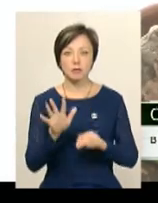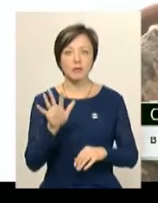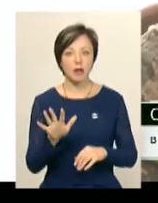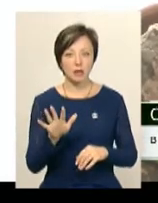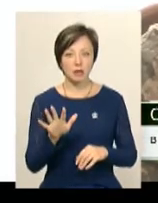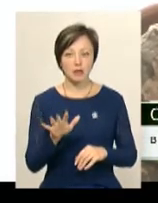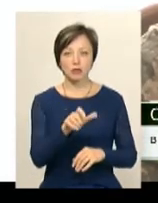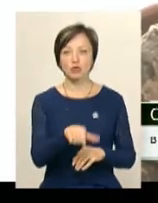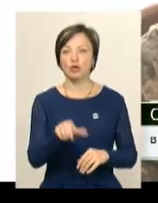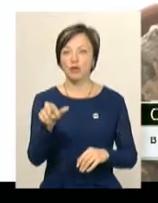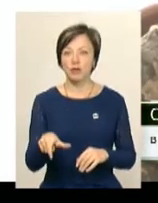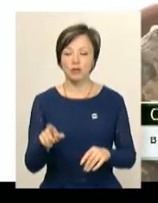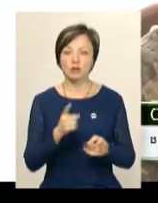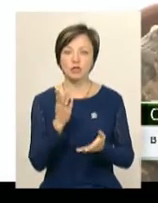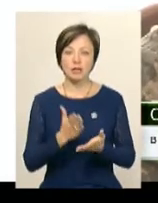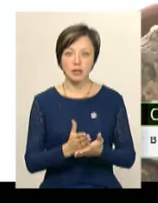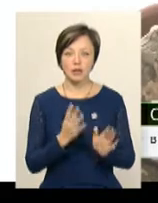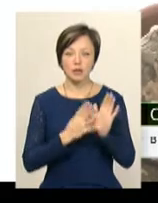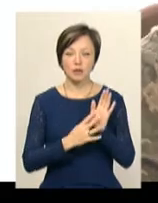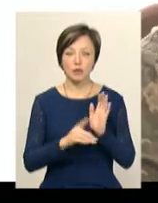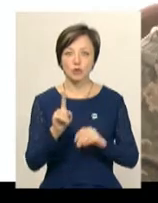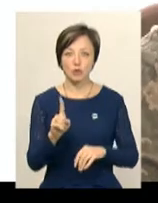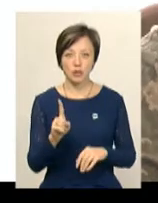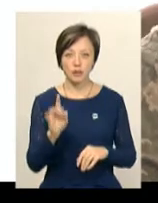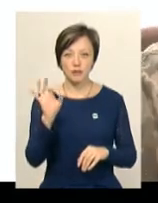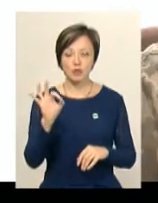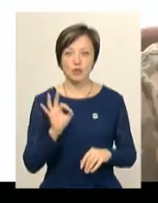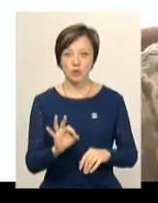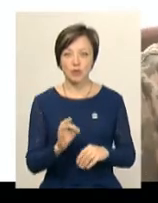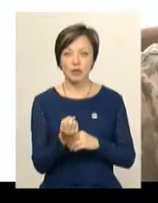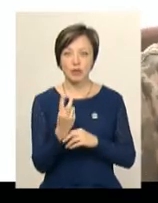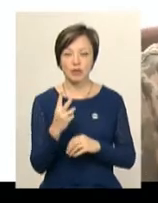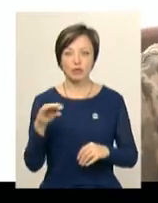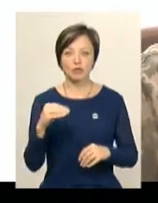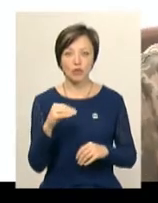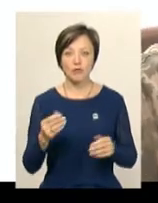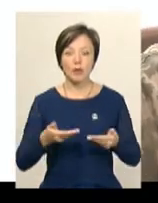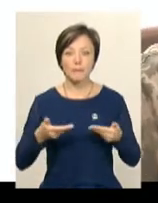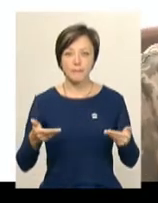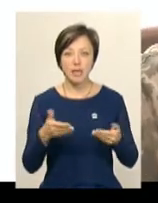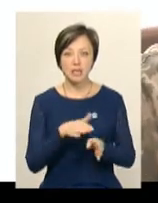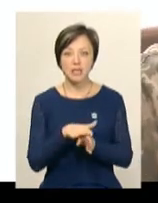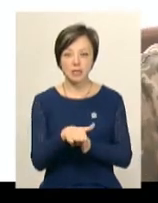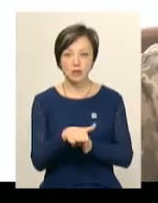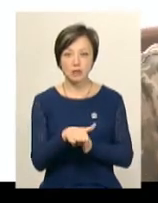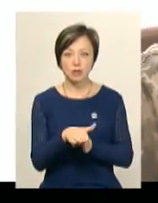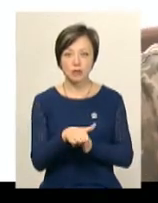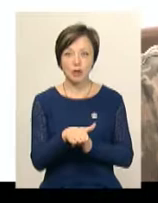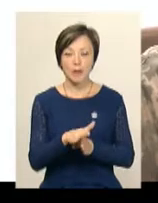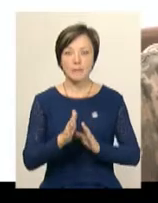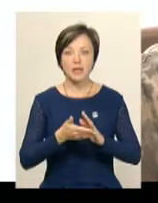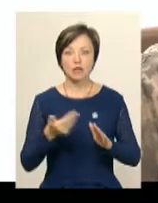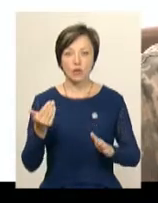1285 чоловік, що складає 91%. 12 жовтня ми здійснюємо